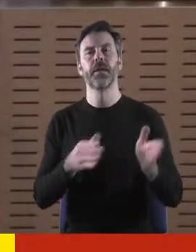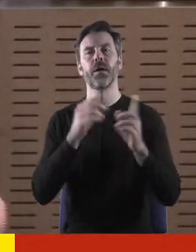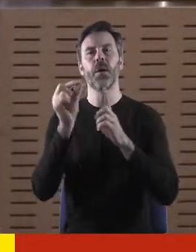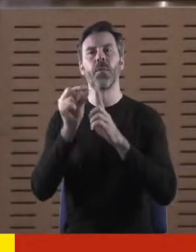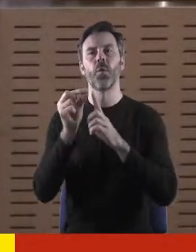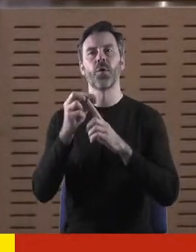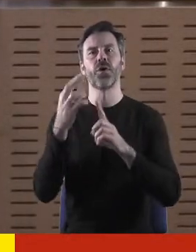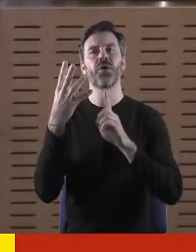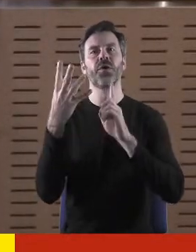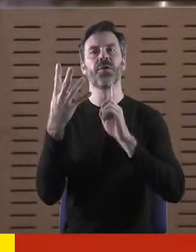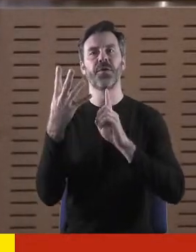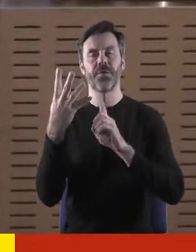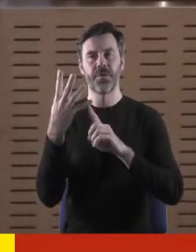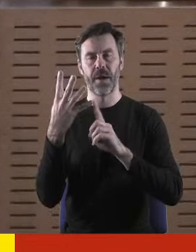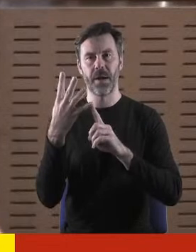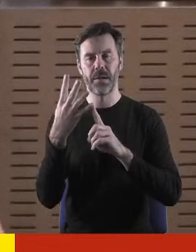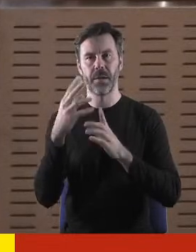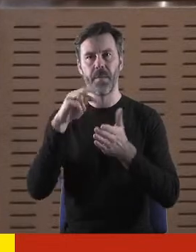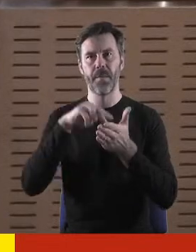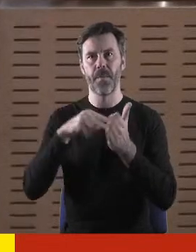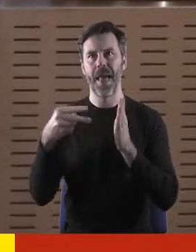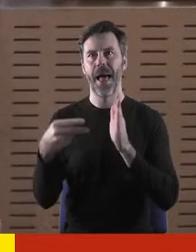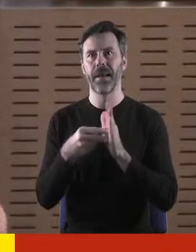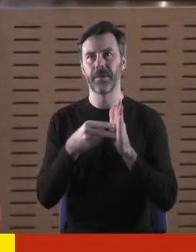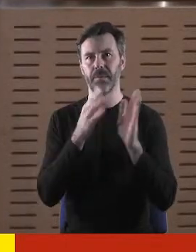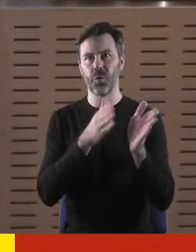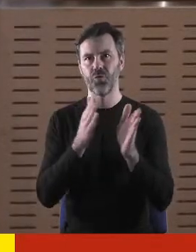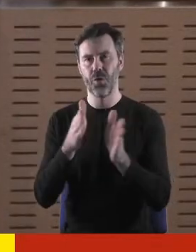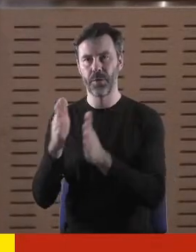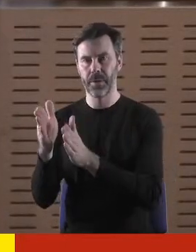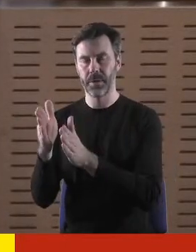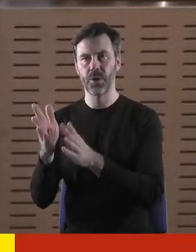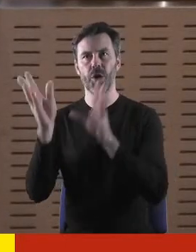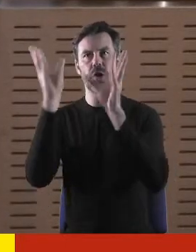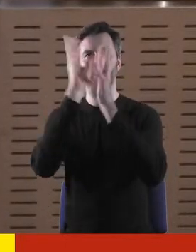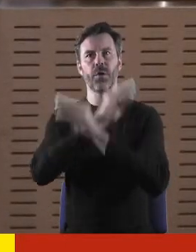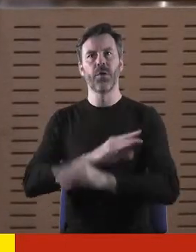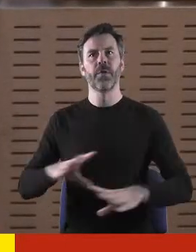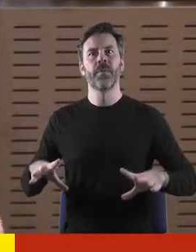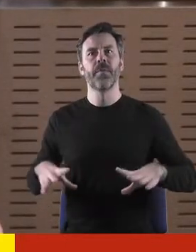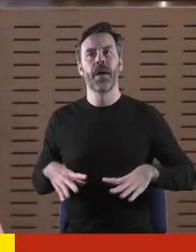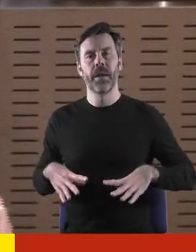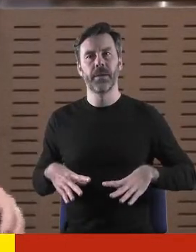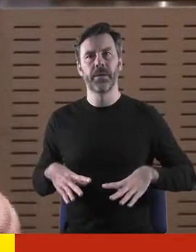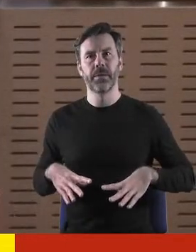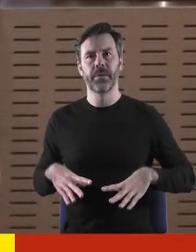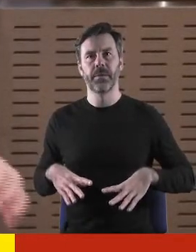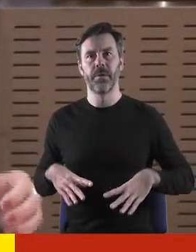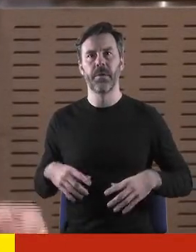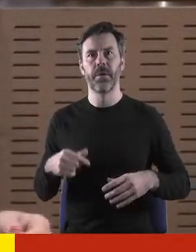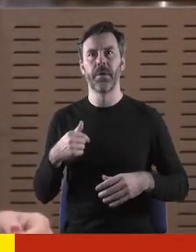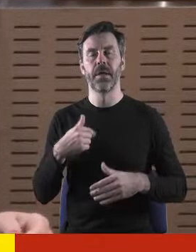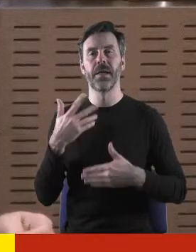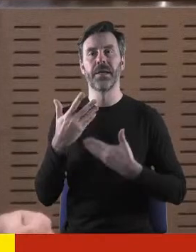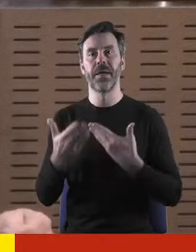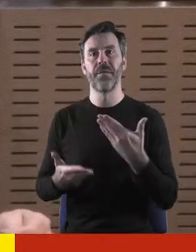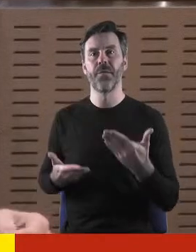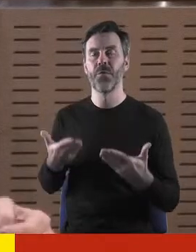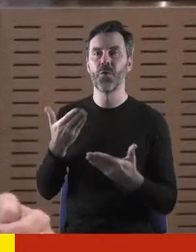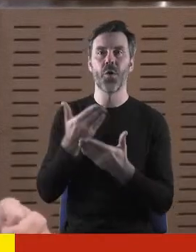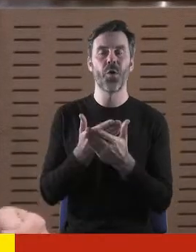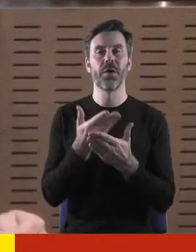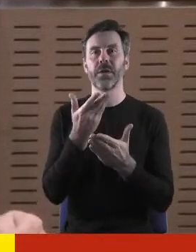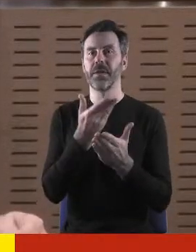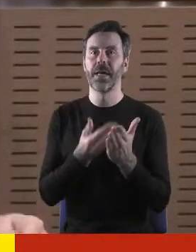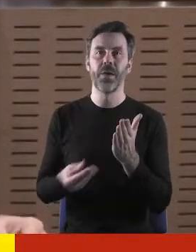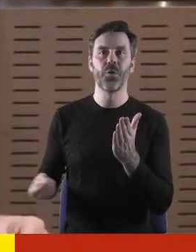jest przyjęcie porządku obrad. Szanowni Państwo, zwracam się z wnioskiem formalnym o poszerzenie